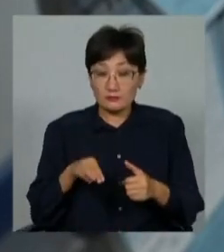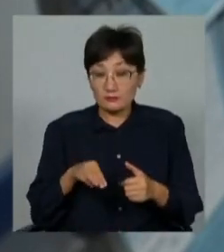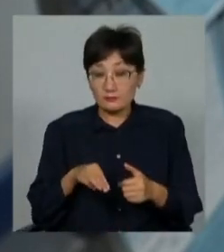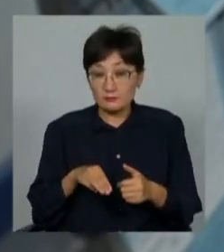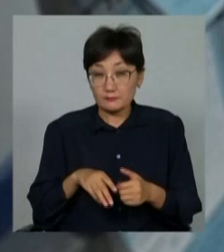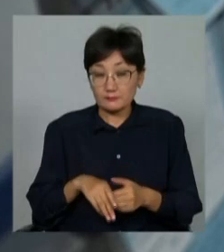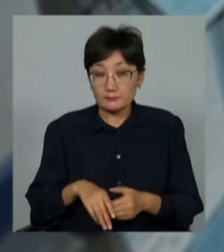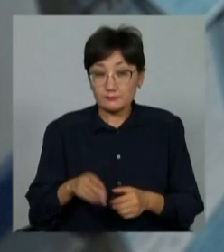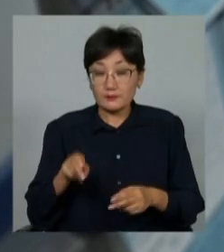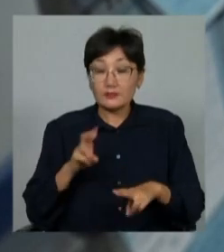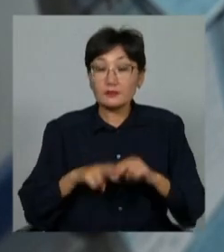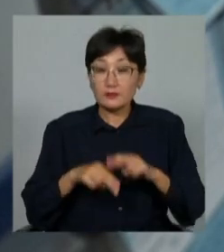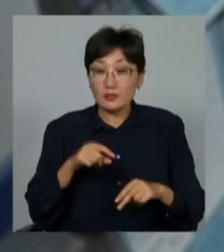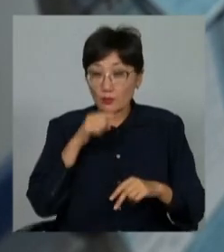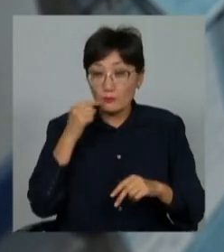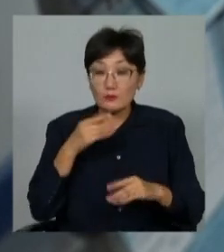Как настроение?